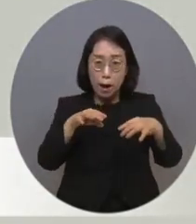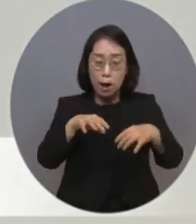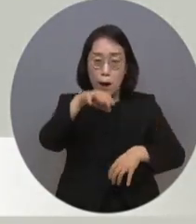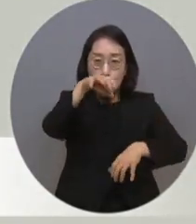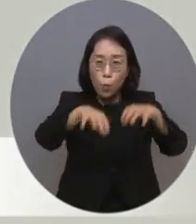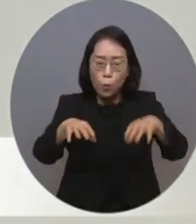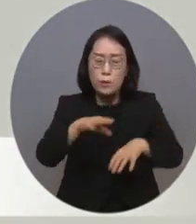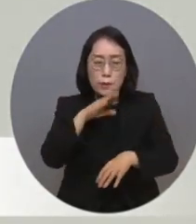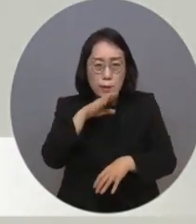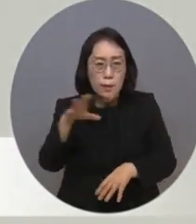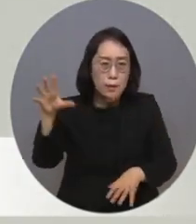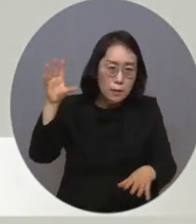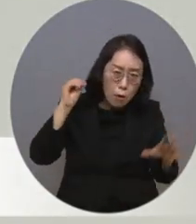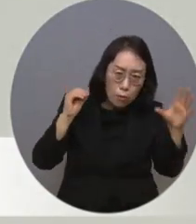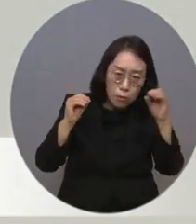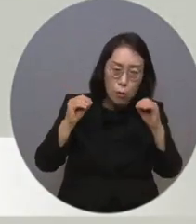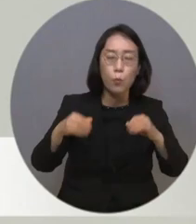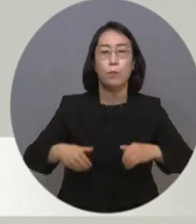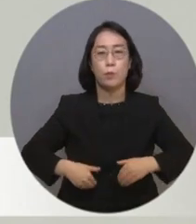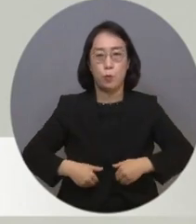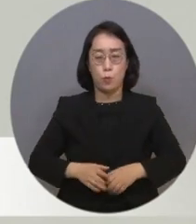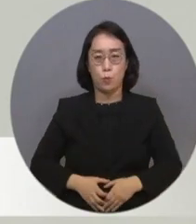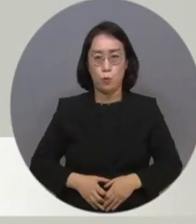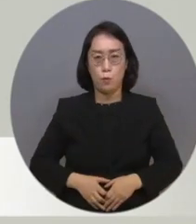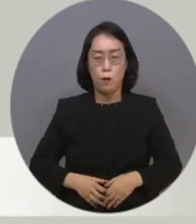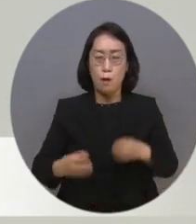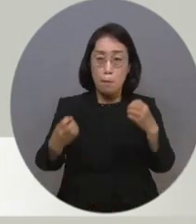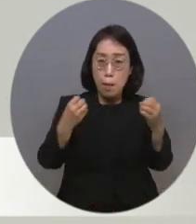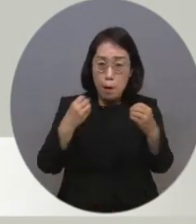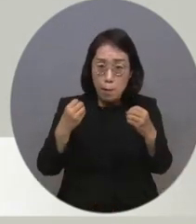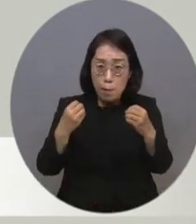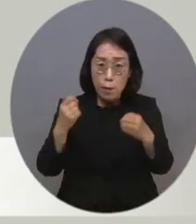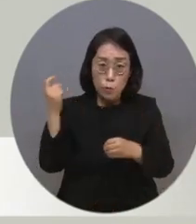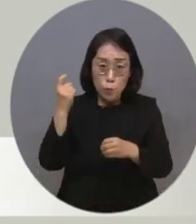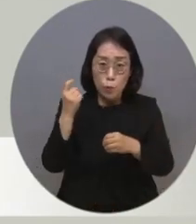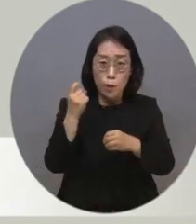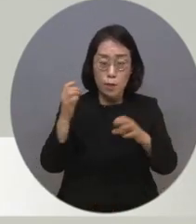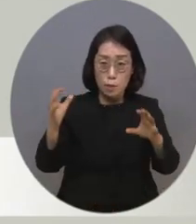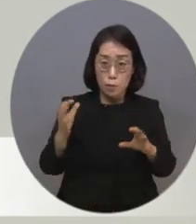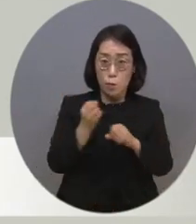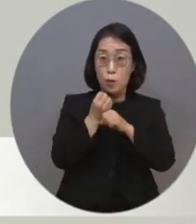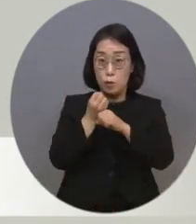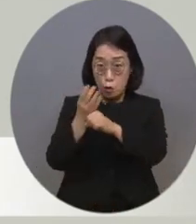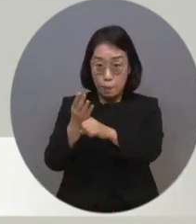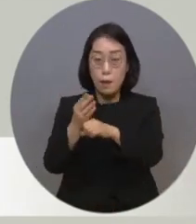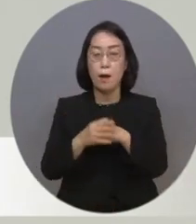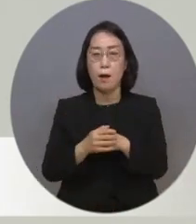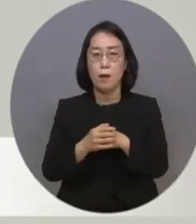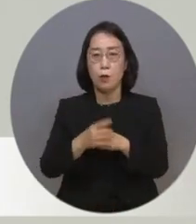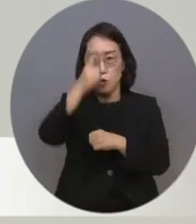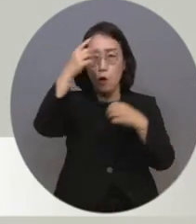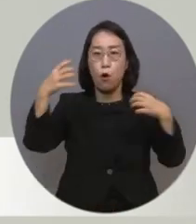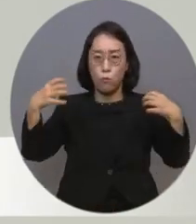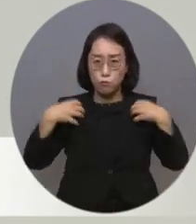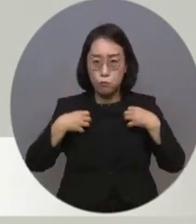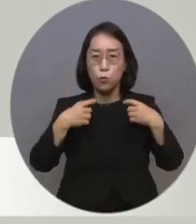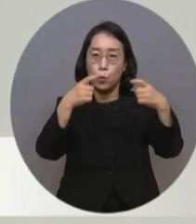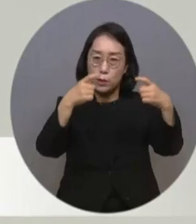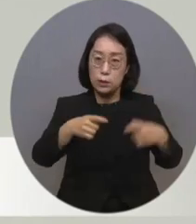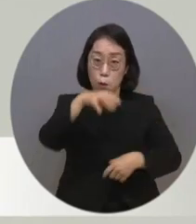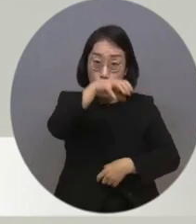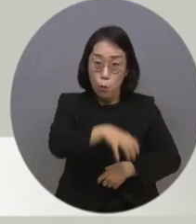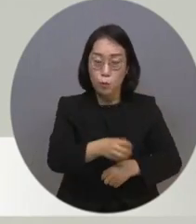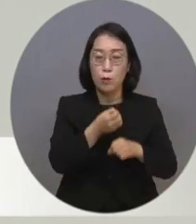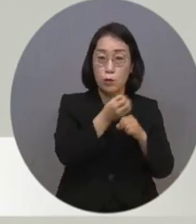현장에서 나옵니다. 현장의 고통의 소리가 중앙 및 지방 정부에 제대로